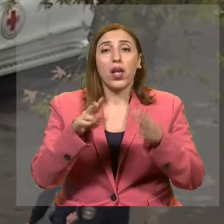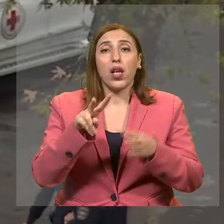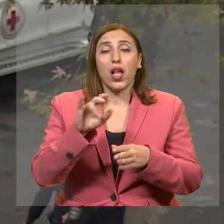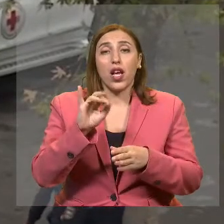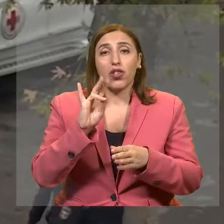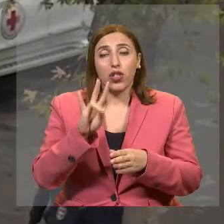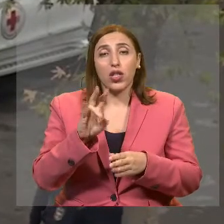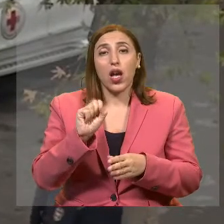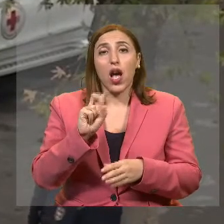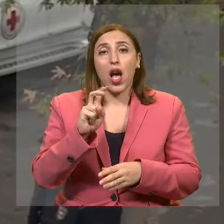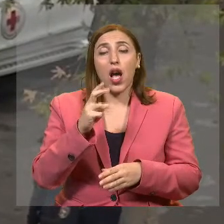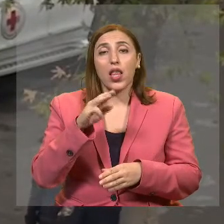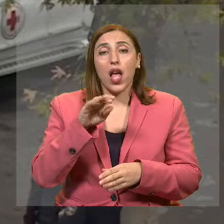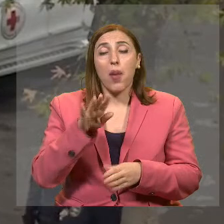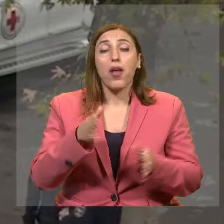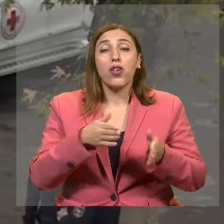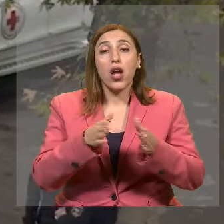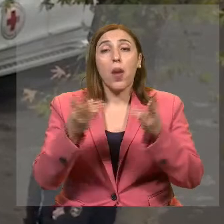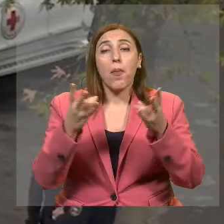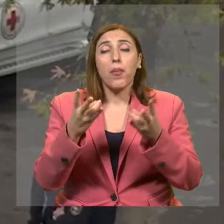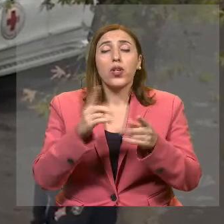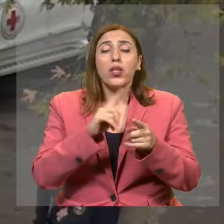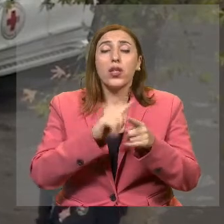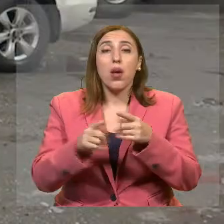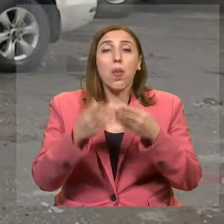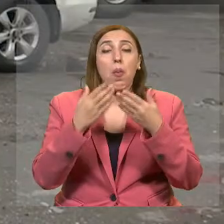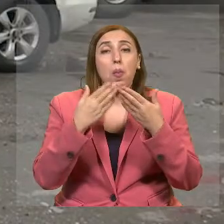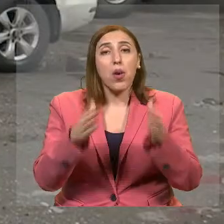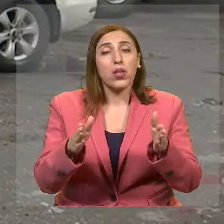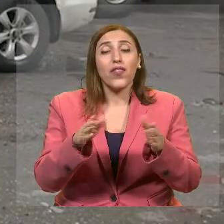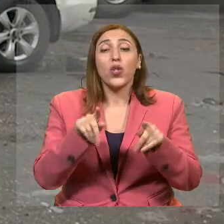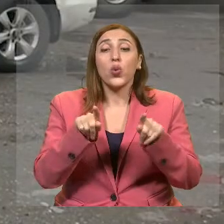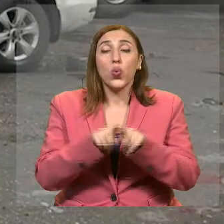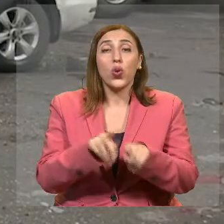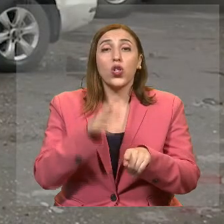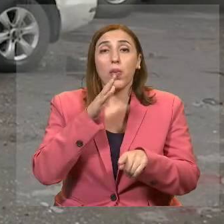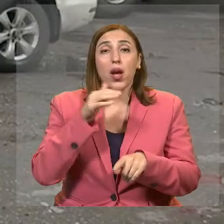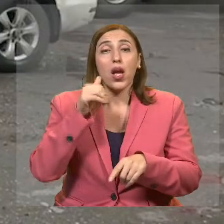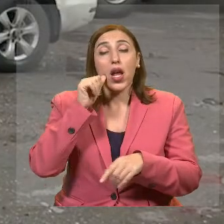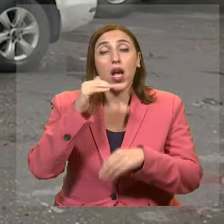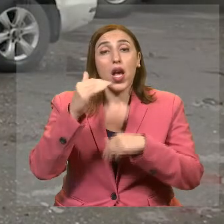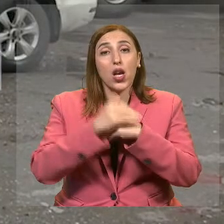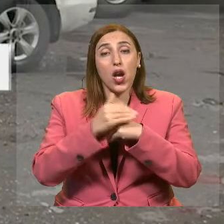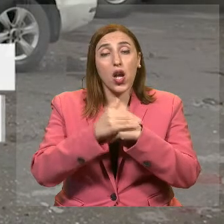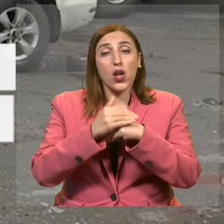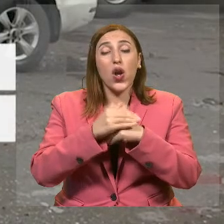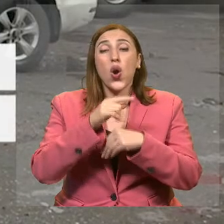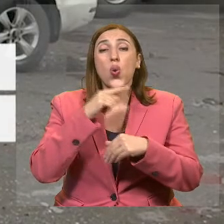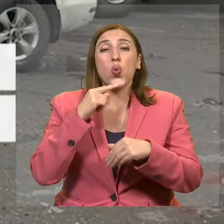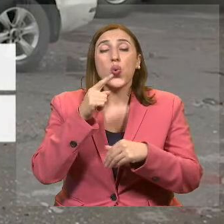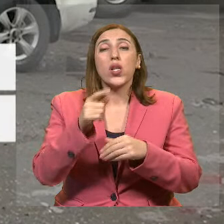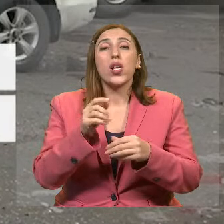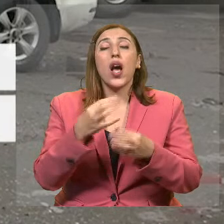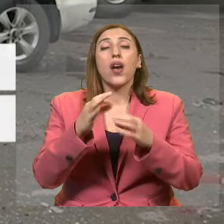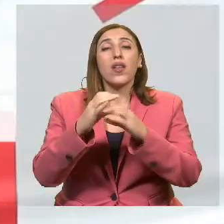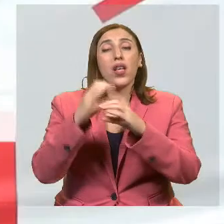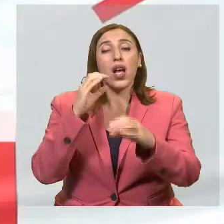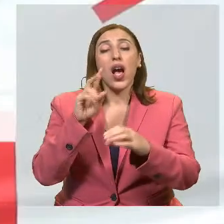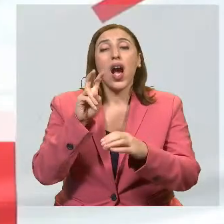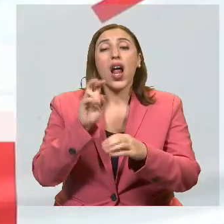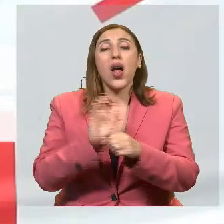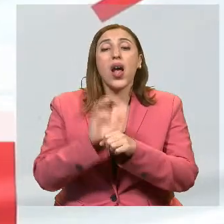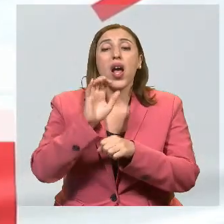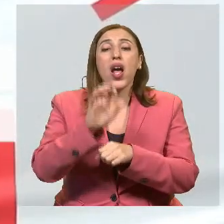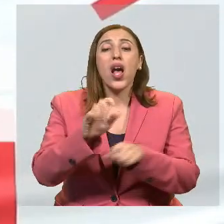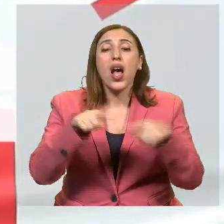Լաչինի և Աղդամի ճանապարհները պետք է բացվեն անհապաղ և միաժամանակ։ Անցած գիշեր դեռ մինչև ռուսական բեռնատարի Լեռնային Ղարաբաղ